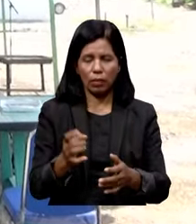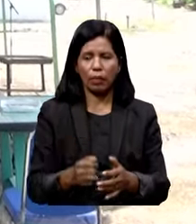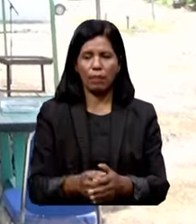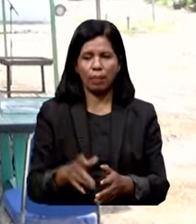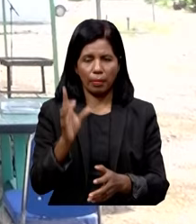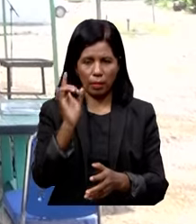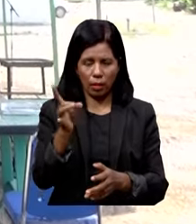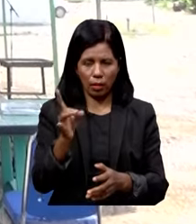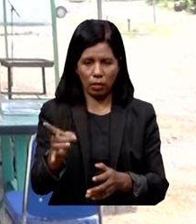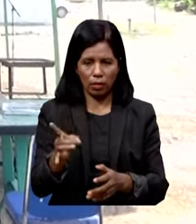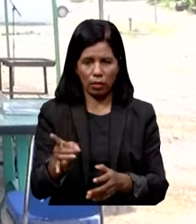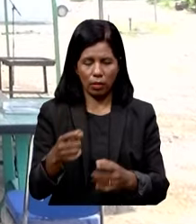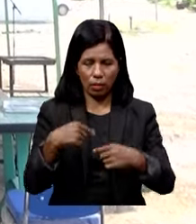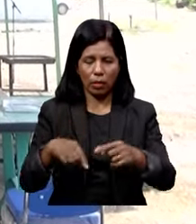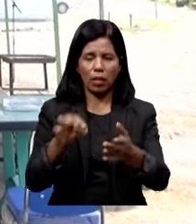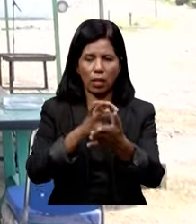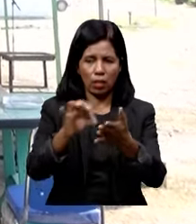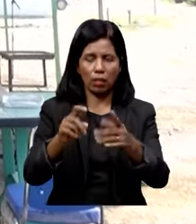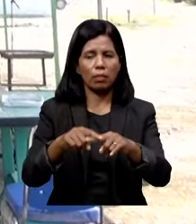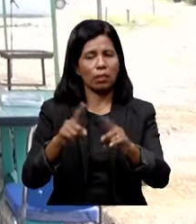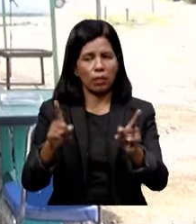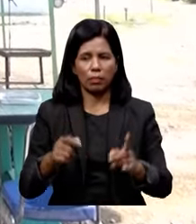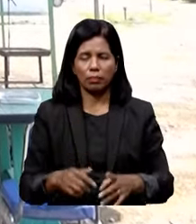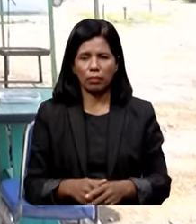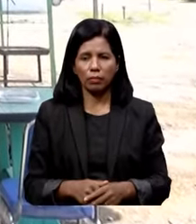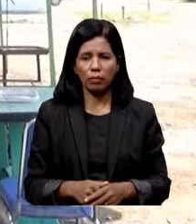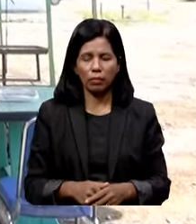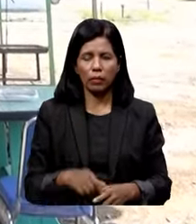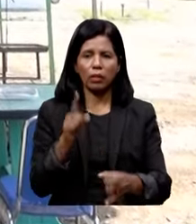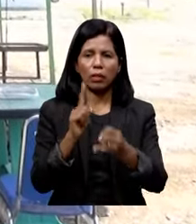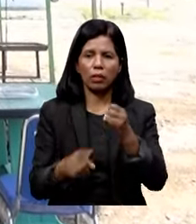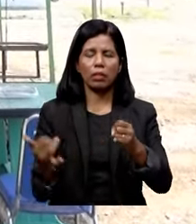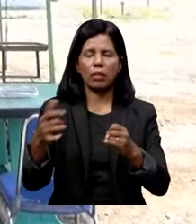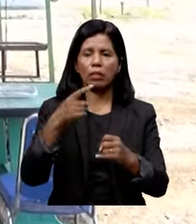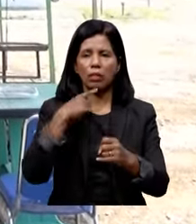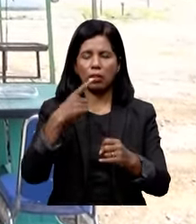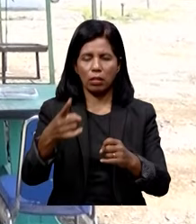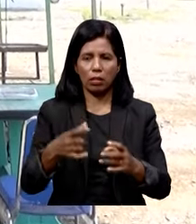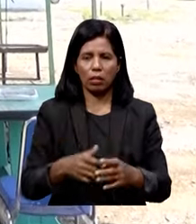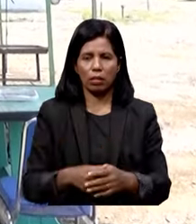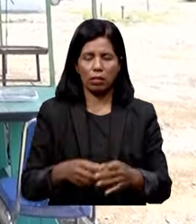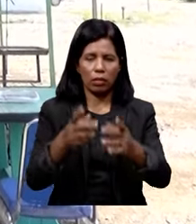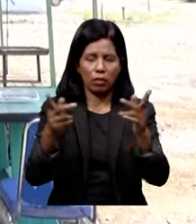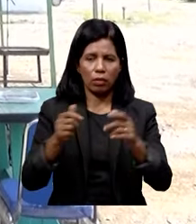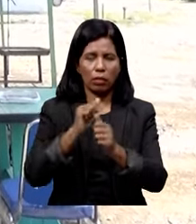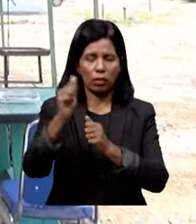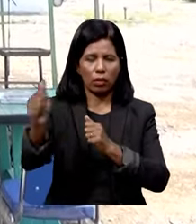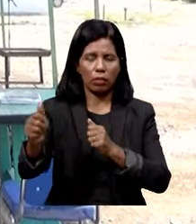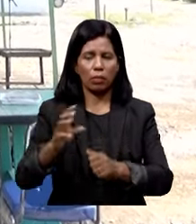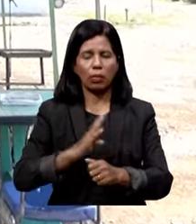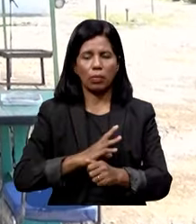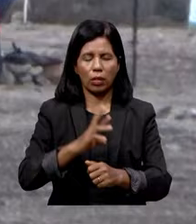utenta sos mak bar registu maybe nufin sih apa hati teka tak fatin dok liu mabe kora